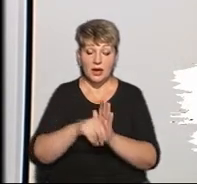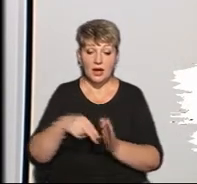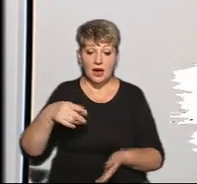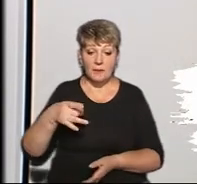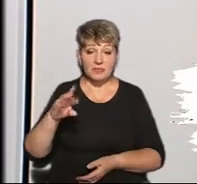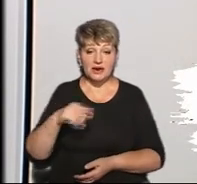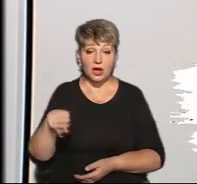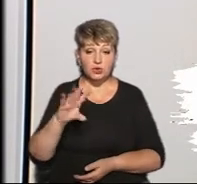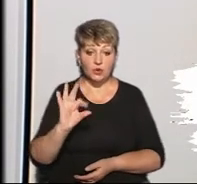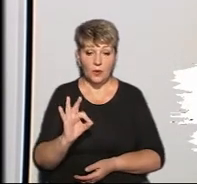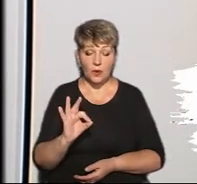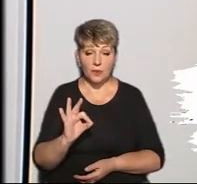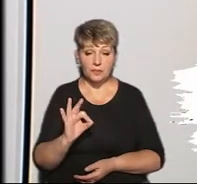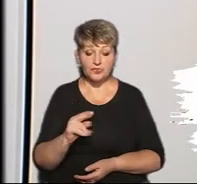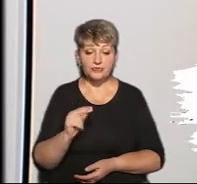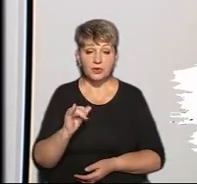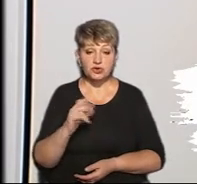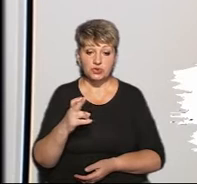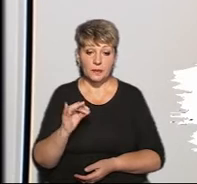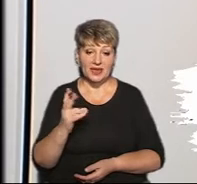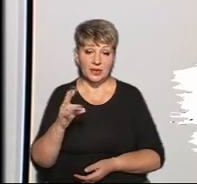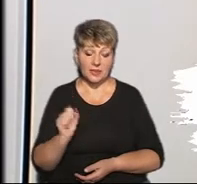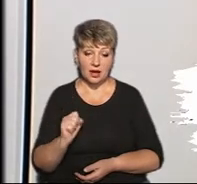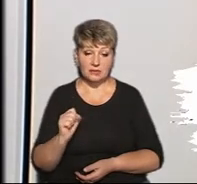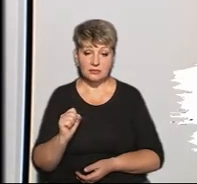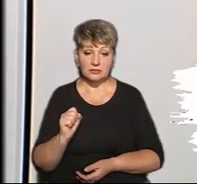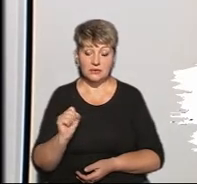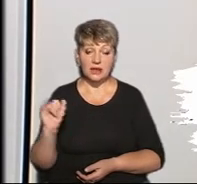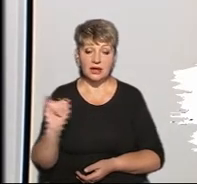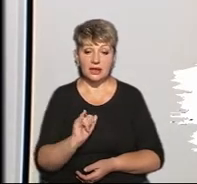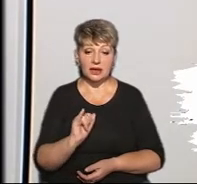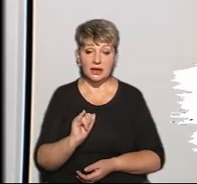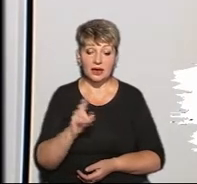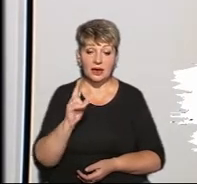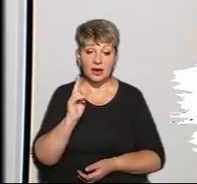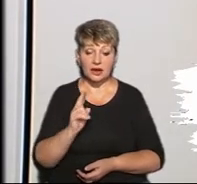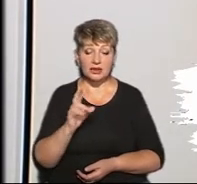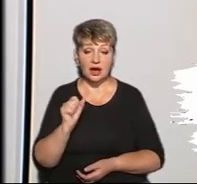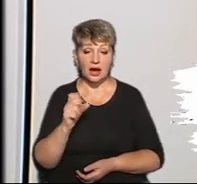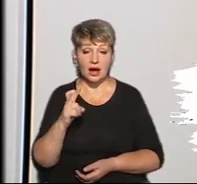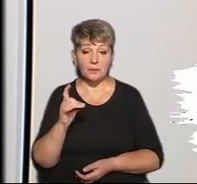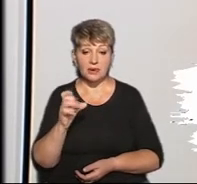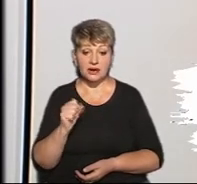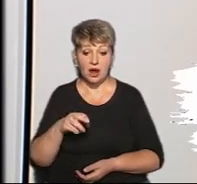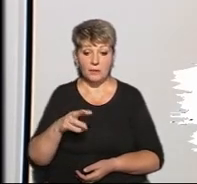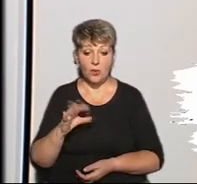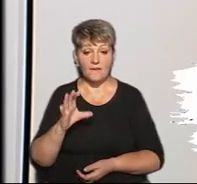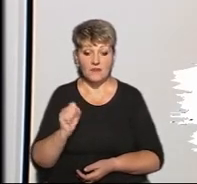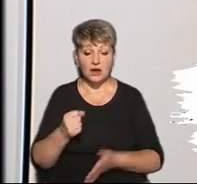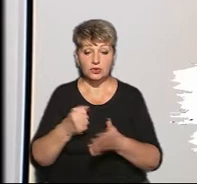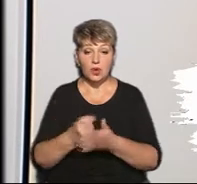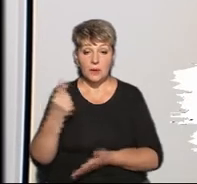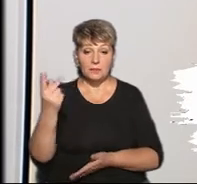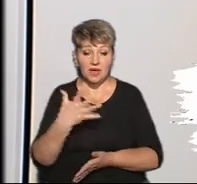Прядка, Анастасія Чубіна і Каріна Абрамова. Тобто до